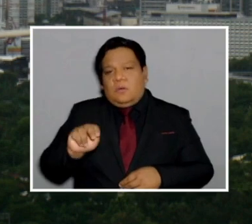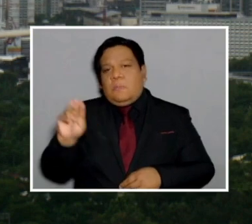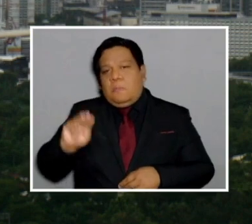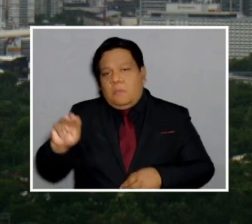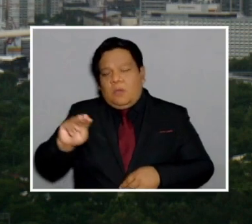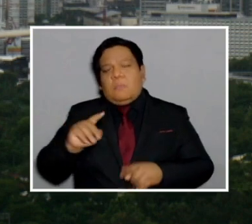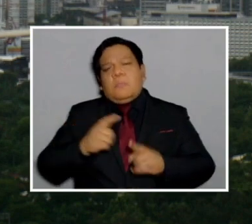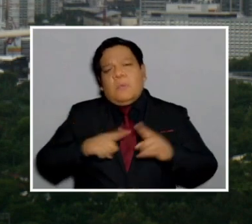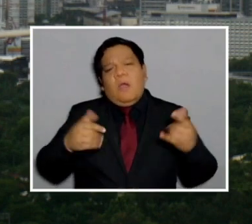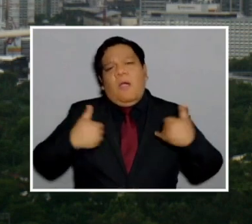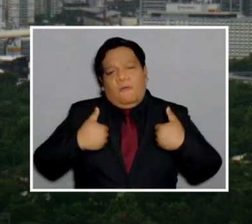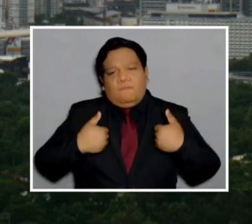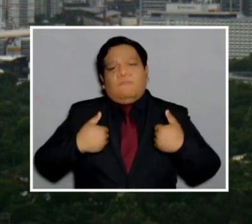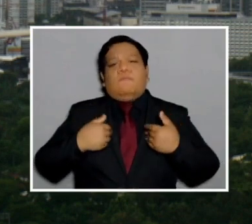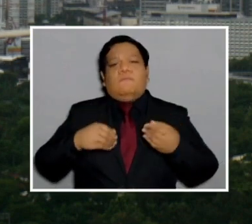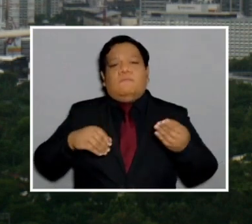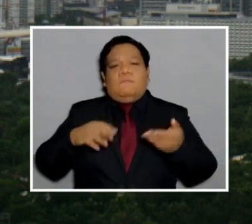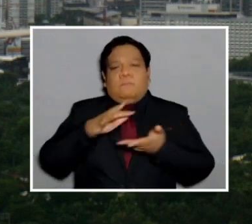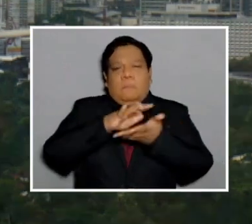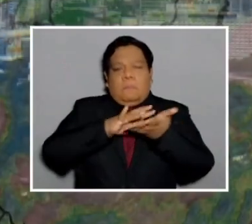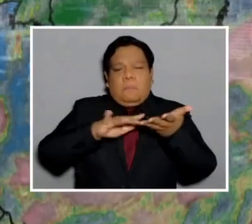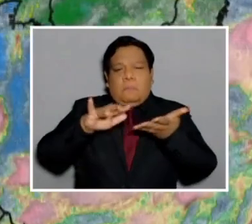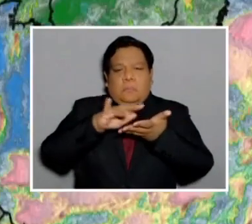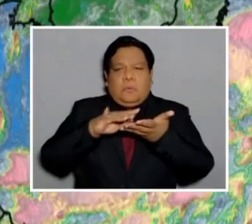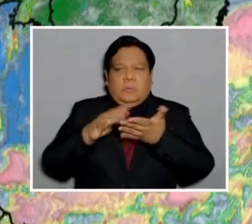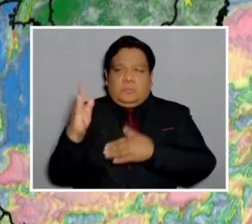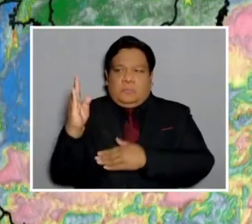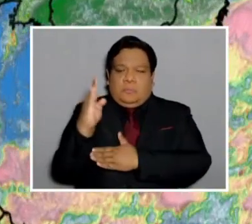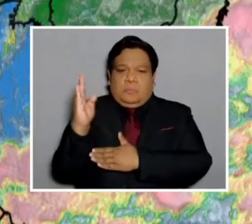mga pag-uulap bago magtanghali. At yan